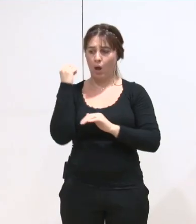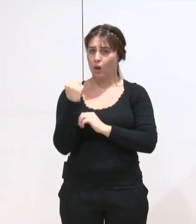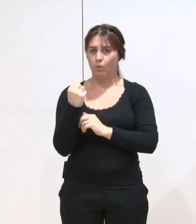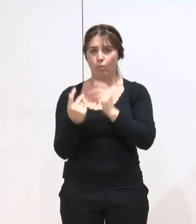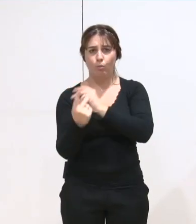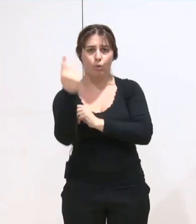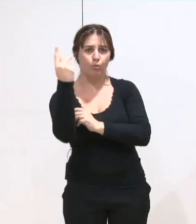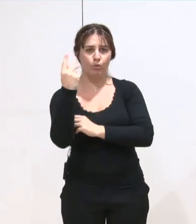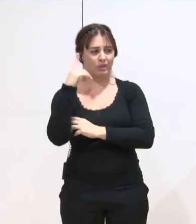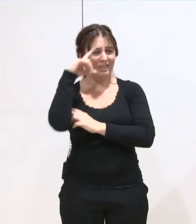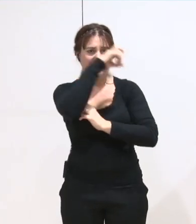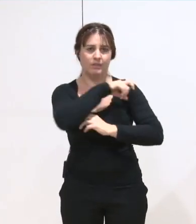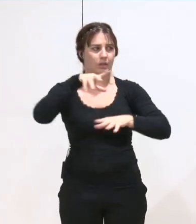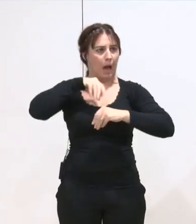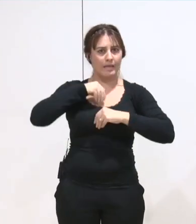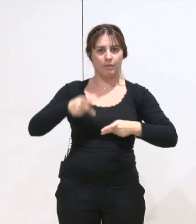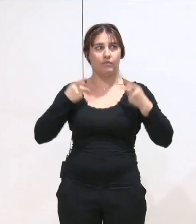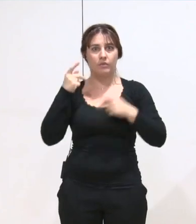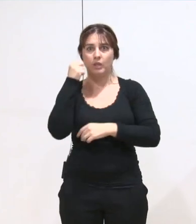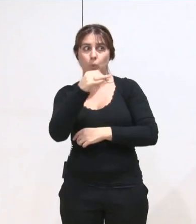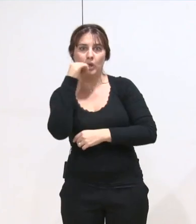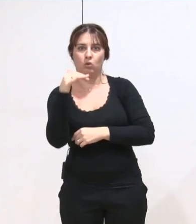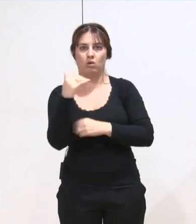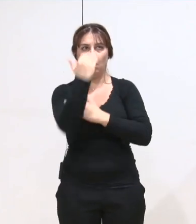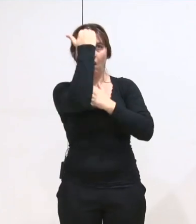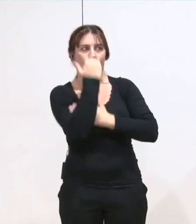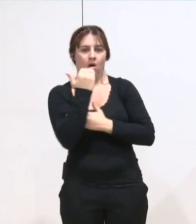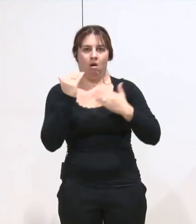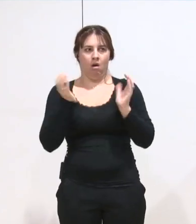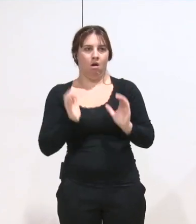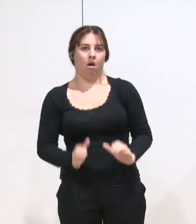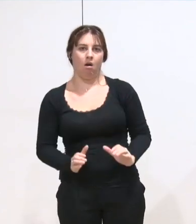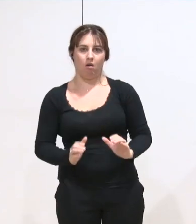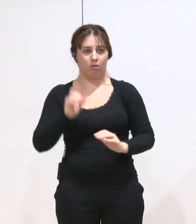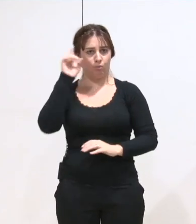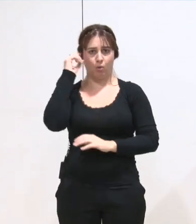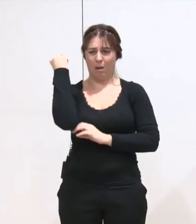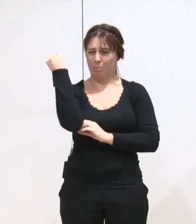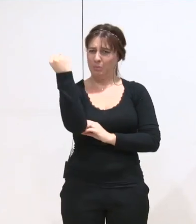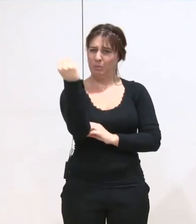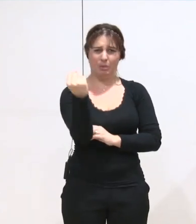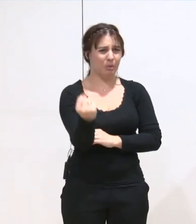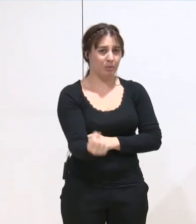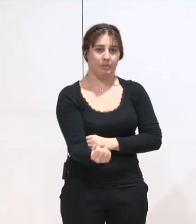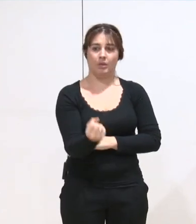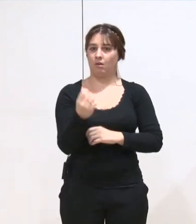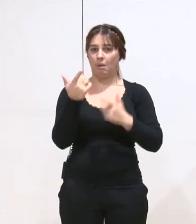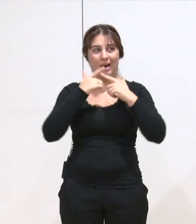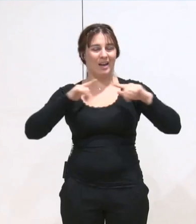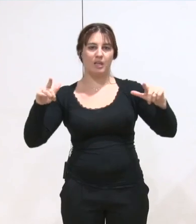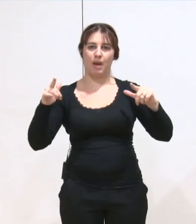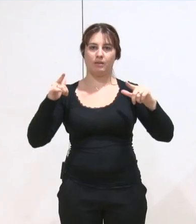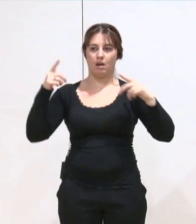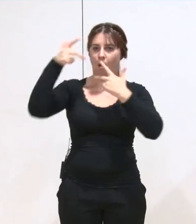à leur tranquillité, à leur sécurité, profondément inquiets d'une dérive qui s'accélère, qui entrave leur liberté et que rien ne